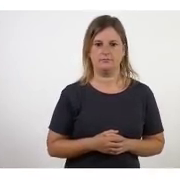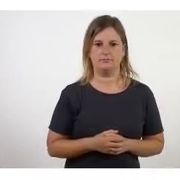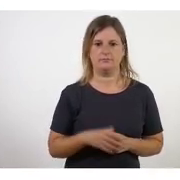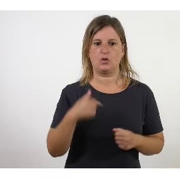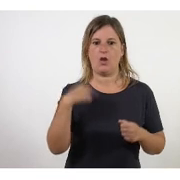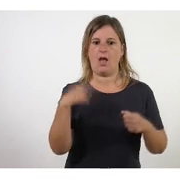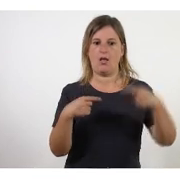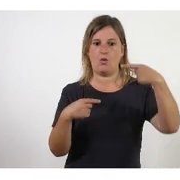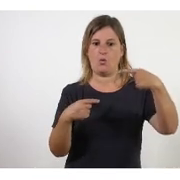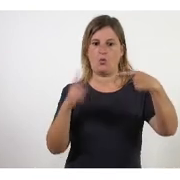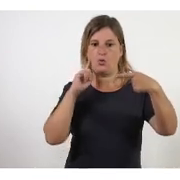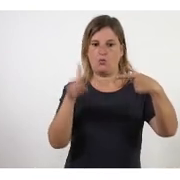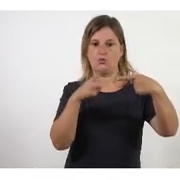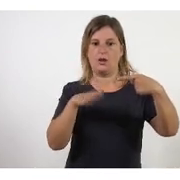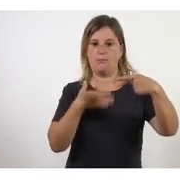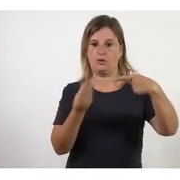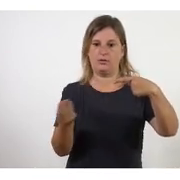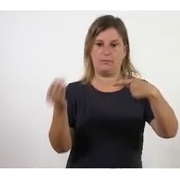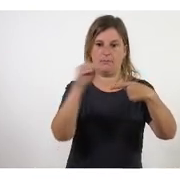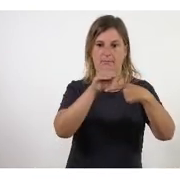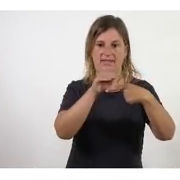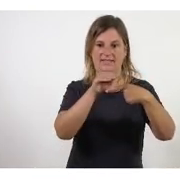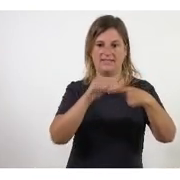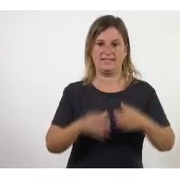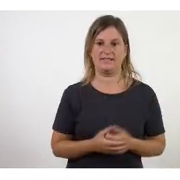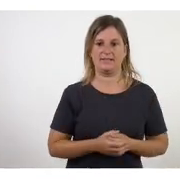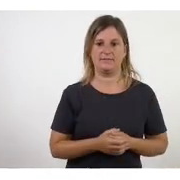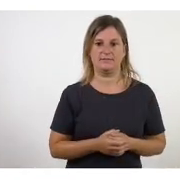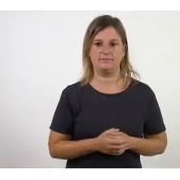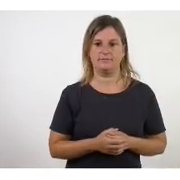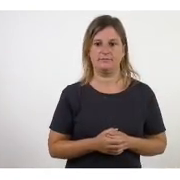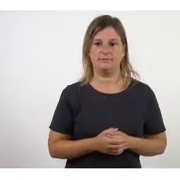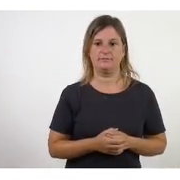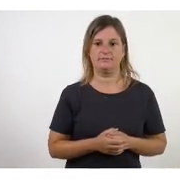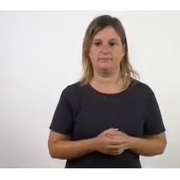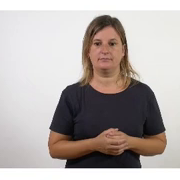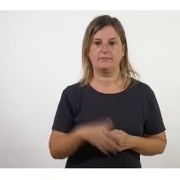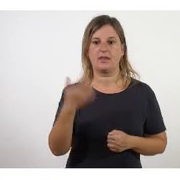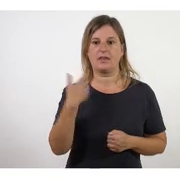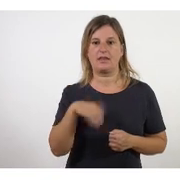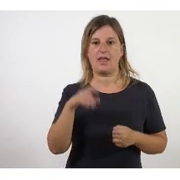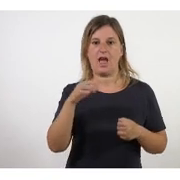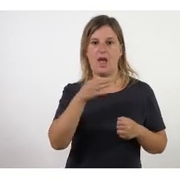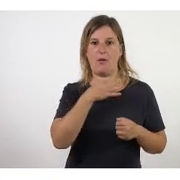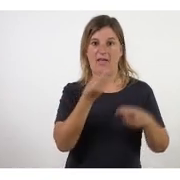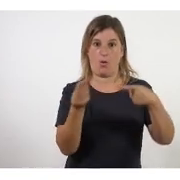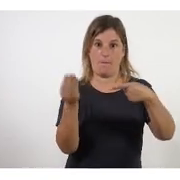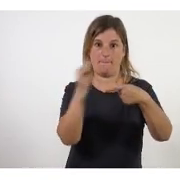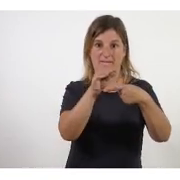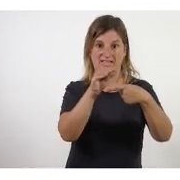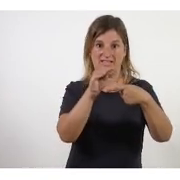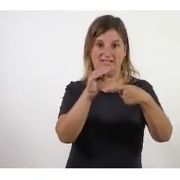podria afegir-ne ara una gravació, tindria les dues coses. Llavors, una vegada col·locada aquesta pista de veu en aquí, que